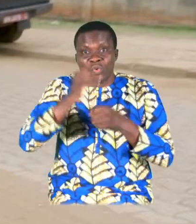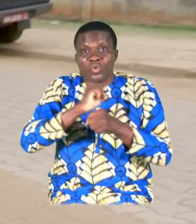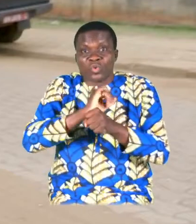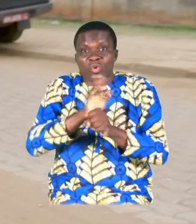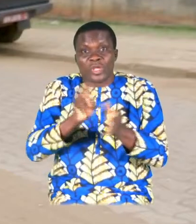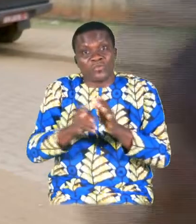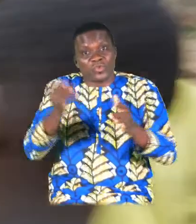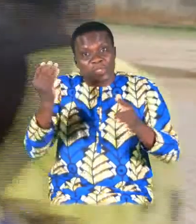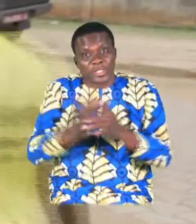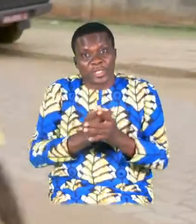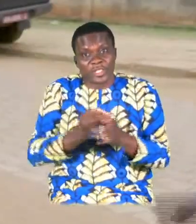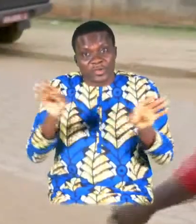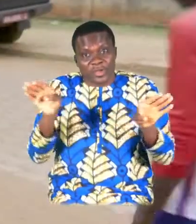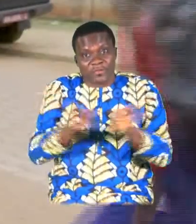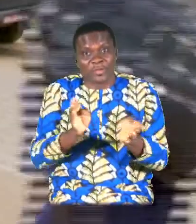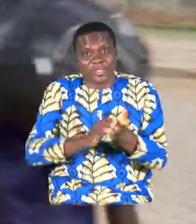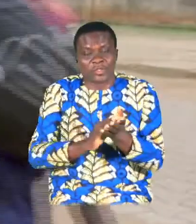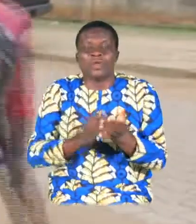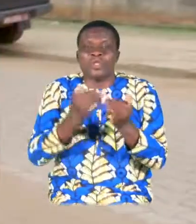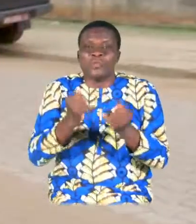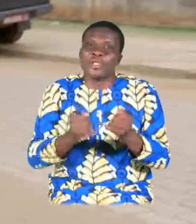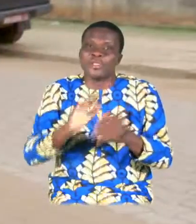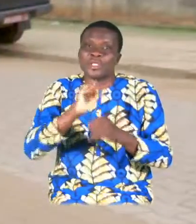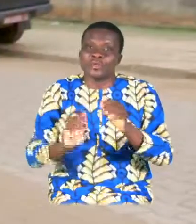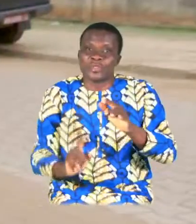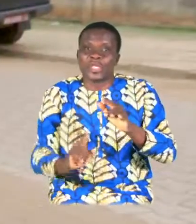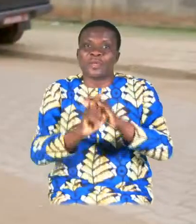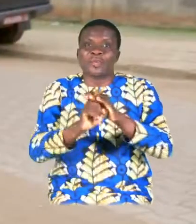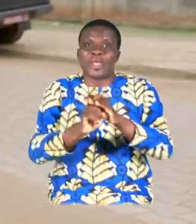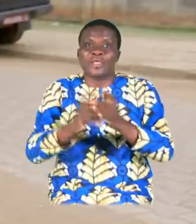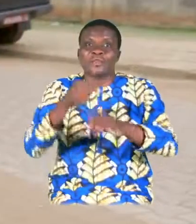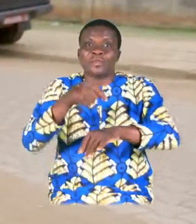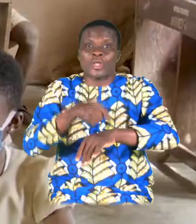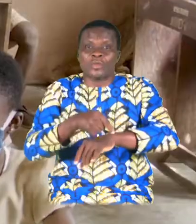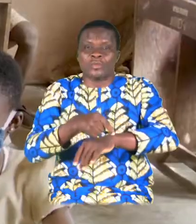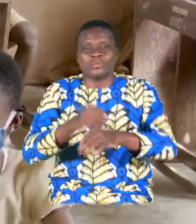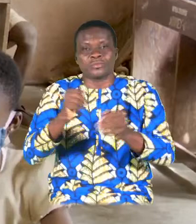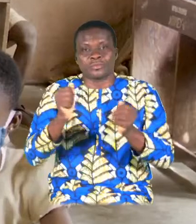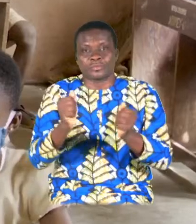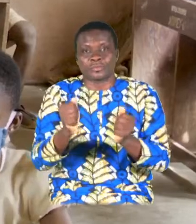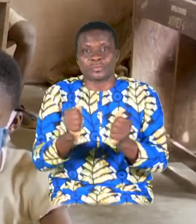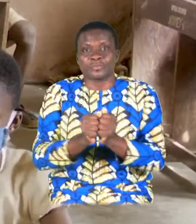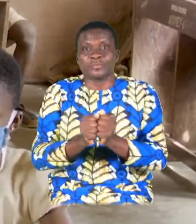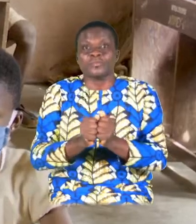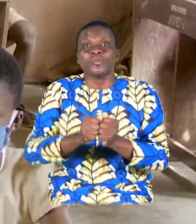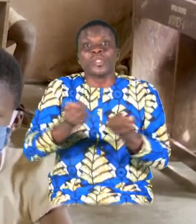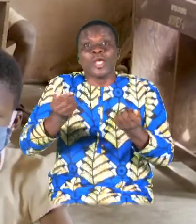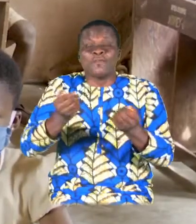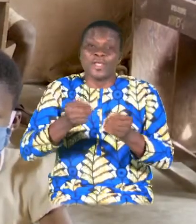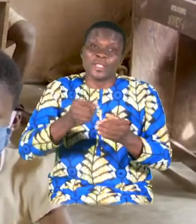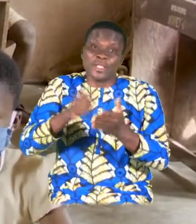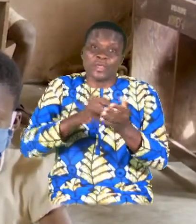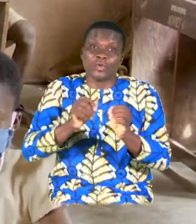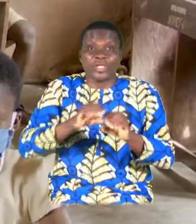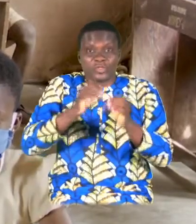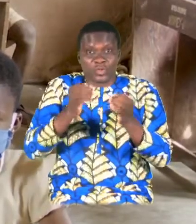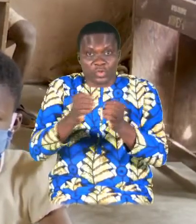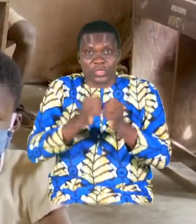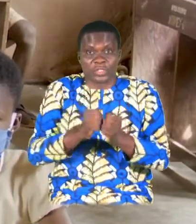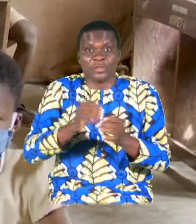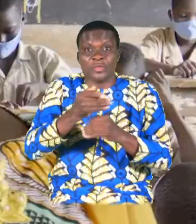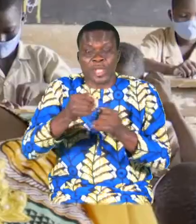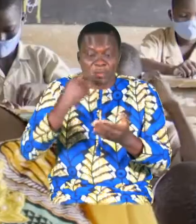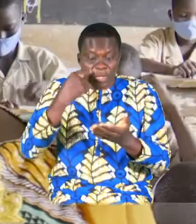coronavirus, la stratégie remet les pendules cognitives à l'heure. Avec les corrections correctives, après l'administration